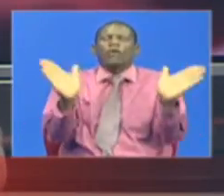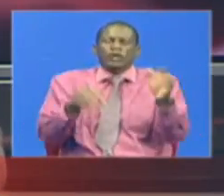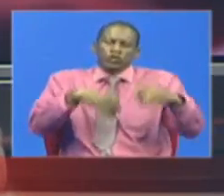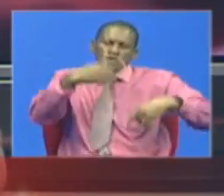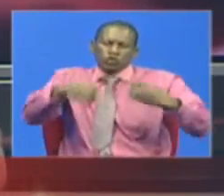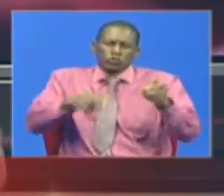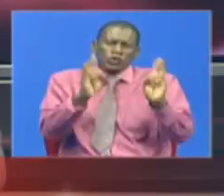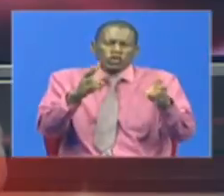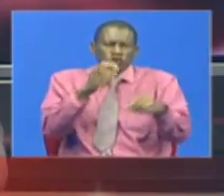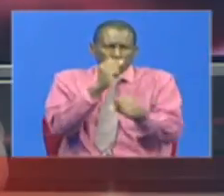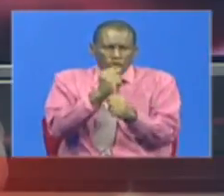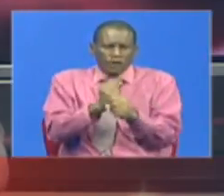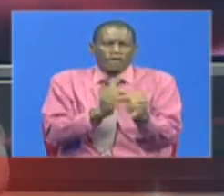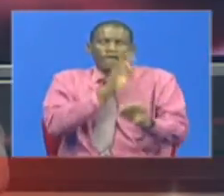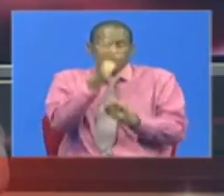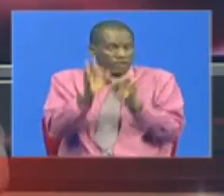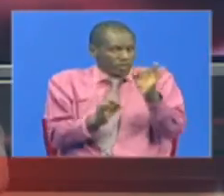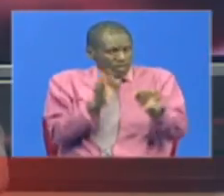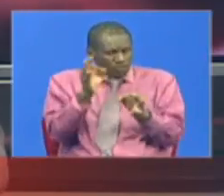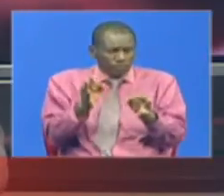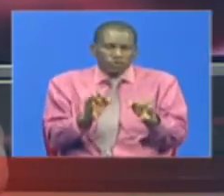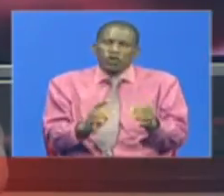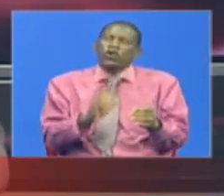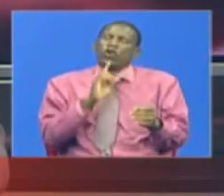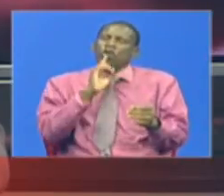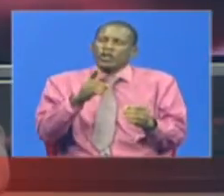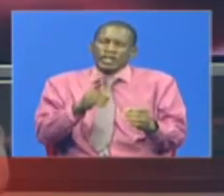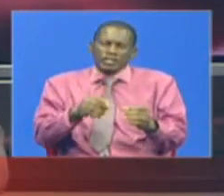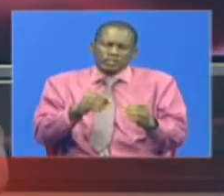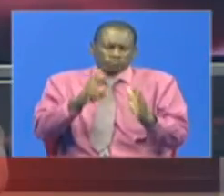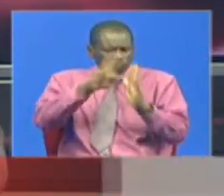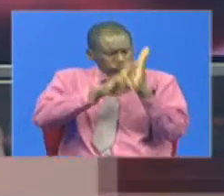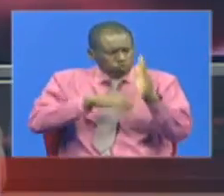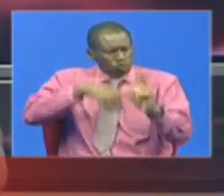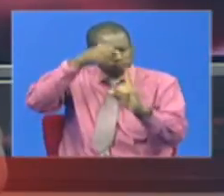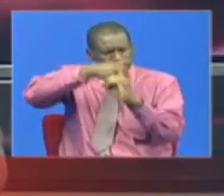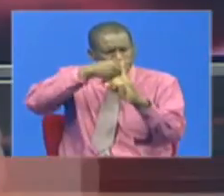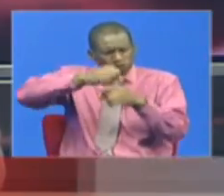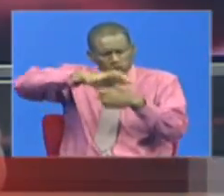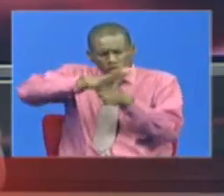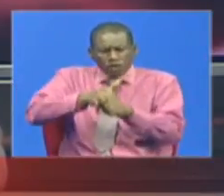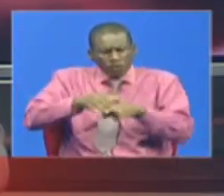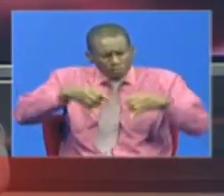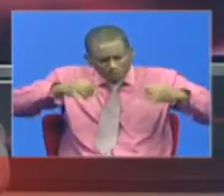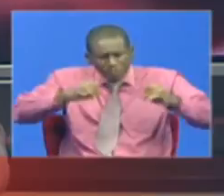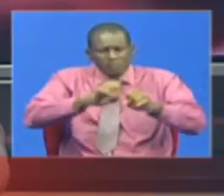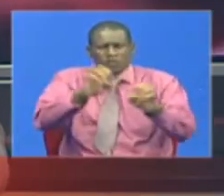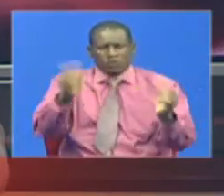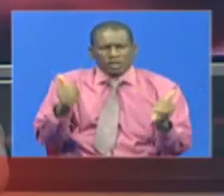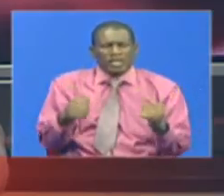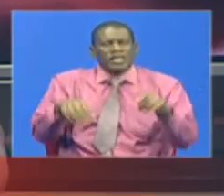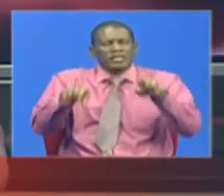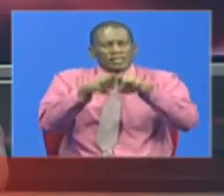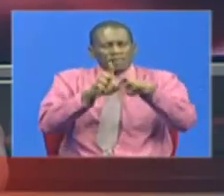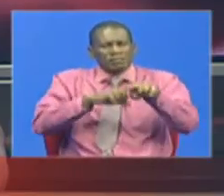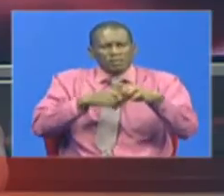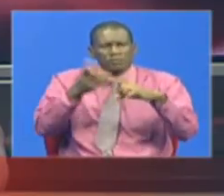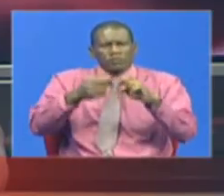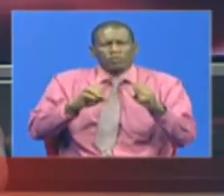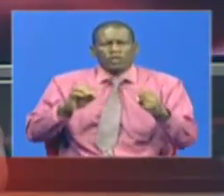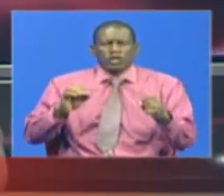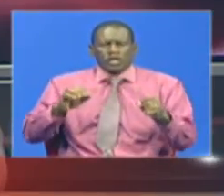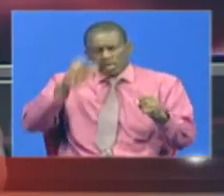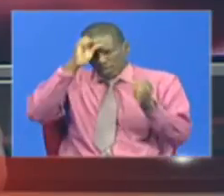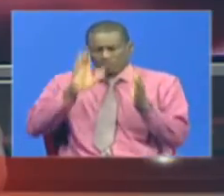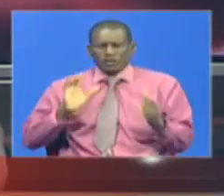za kawaida ikiwa tu maagizo ya kukabiliana na virusi vya korona yatafuatwa ipasavyo. Hata hivyo, kulingana na baraza la magavana,